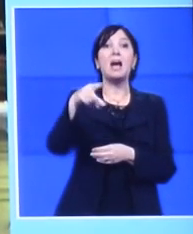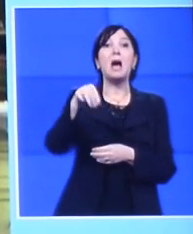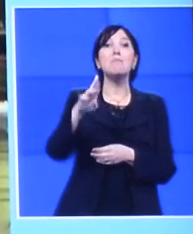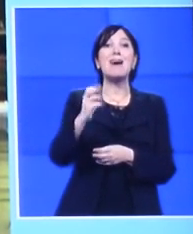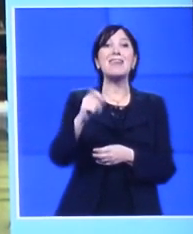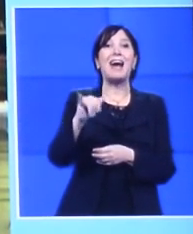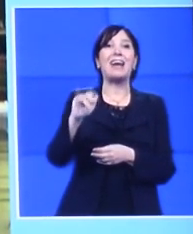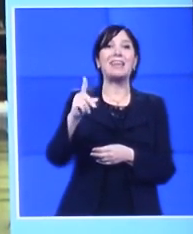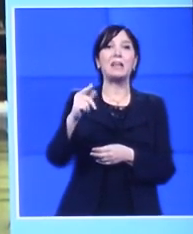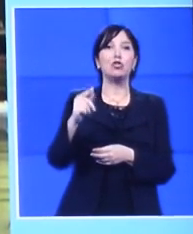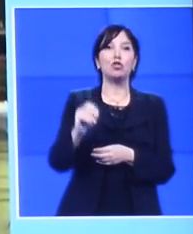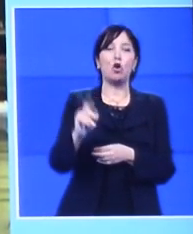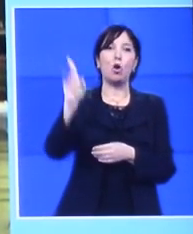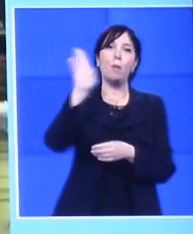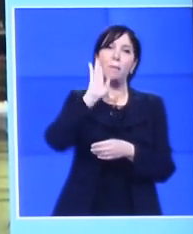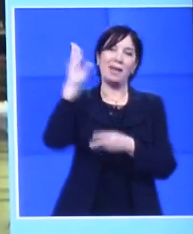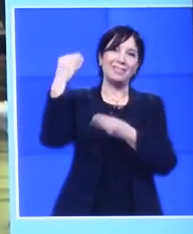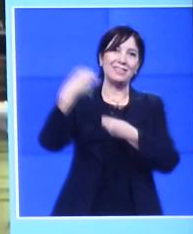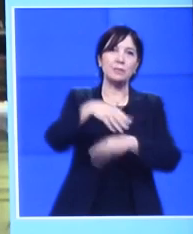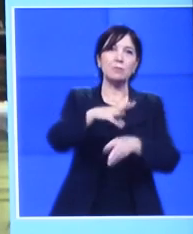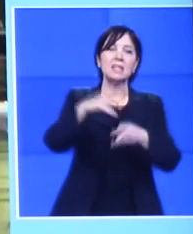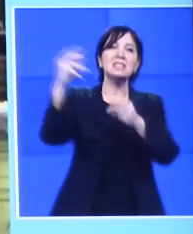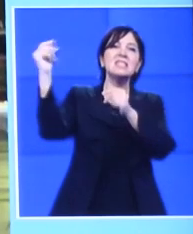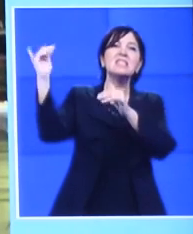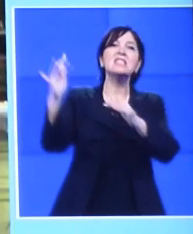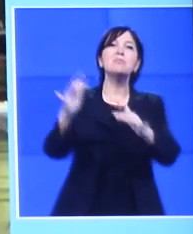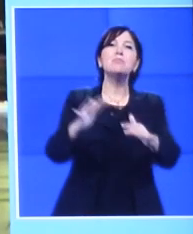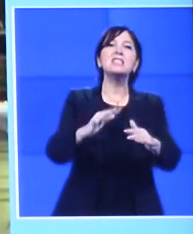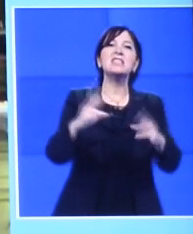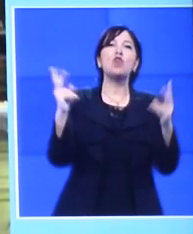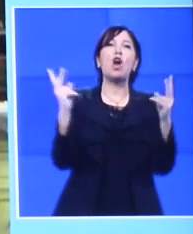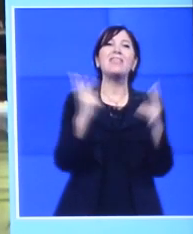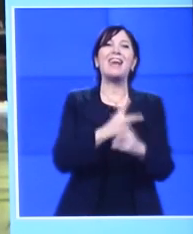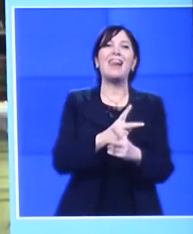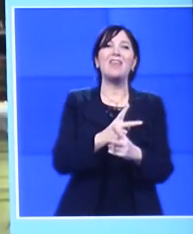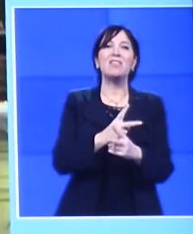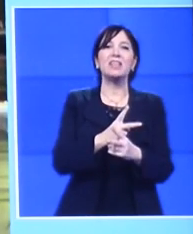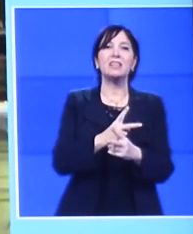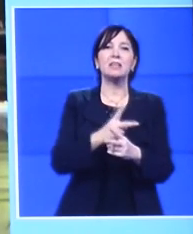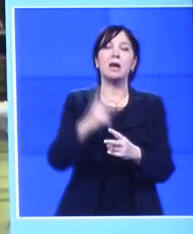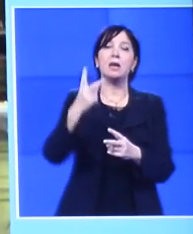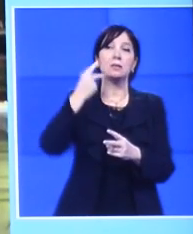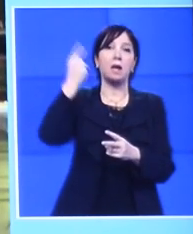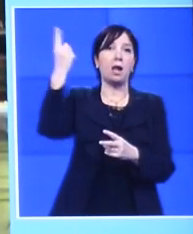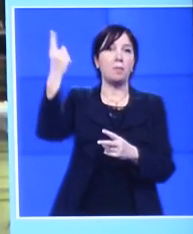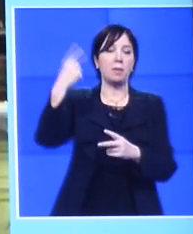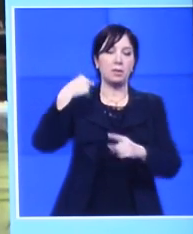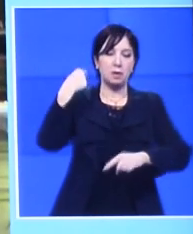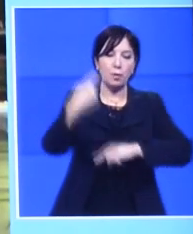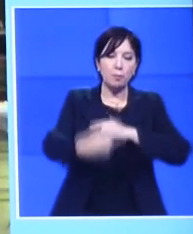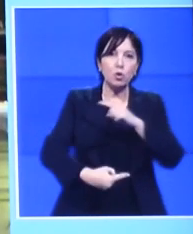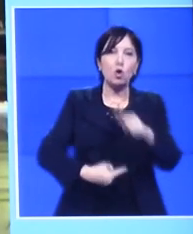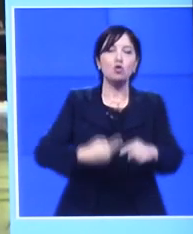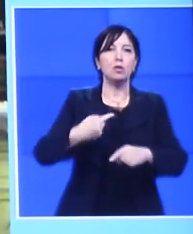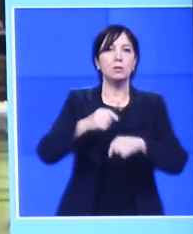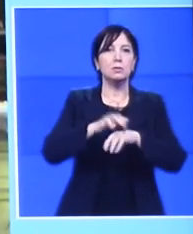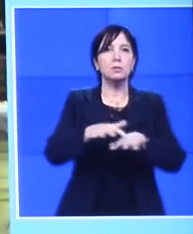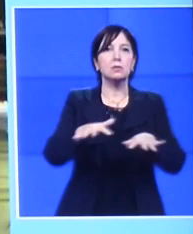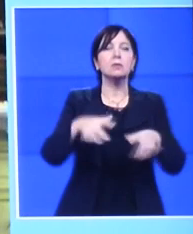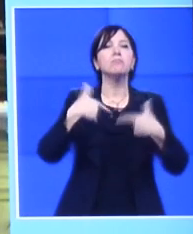dal Padre, lo Spirito della verità che procede dal Padre, egli